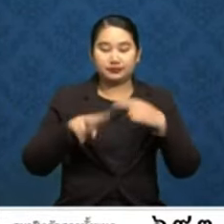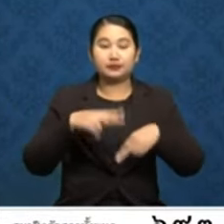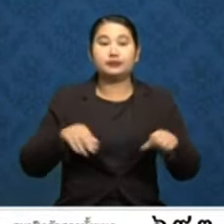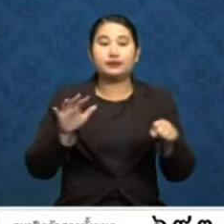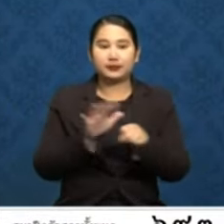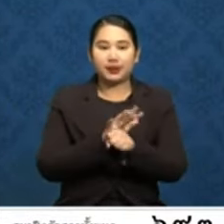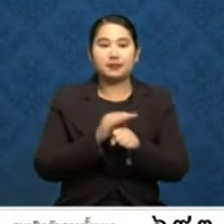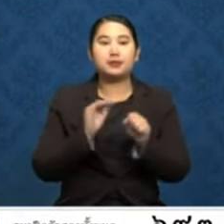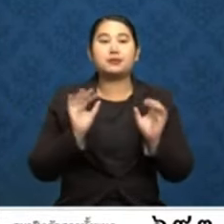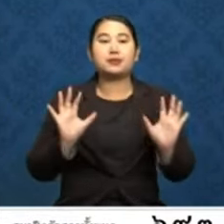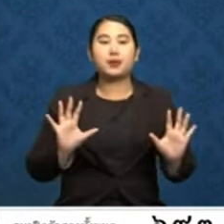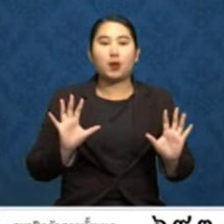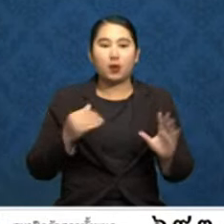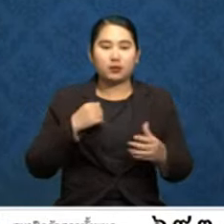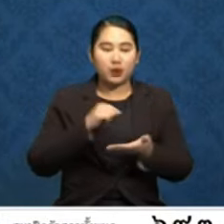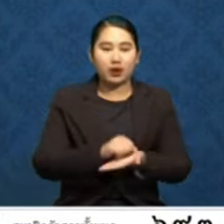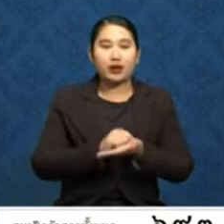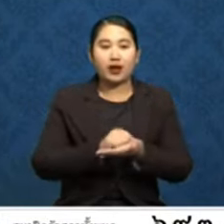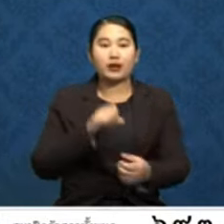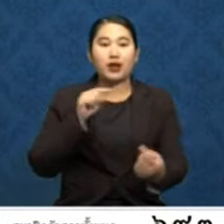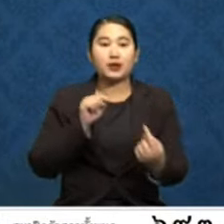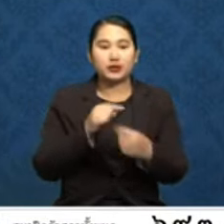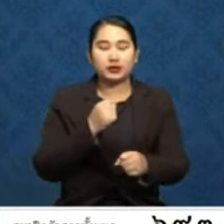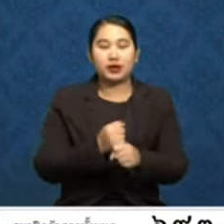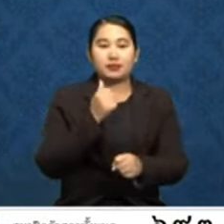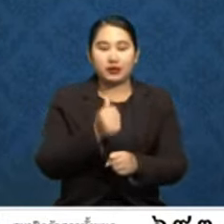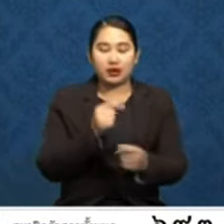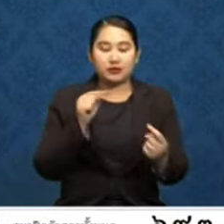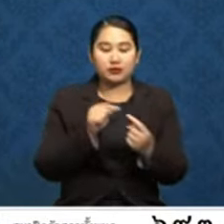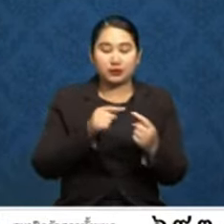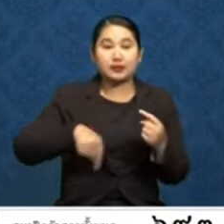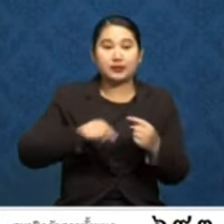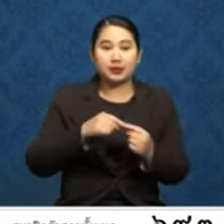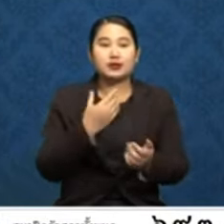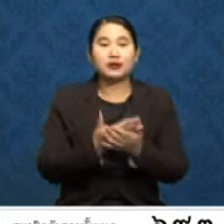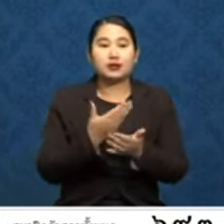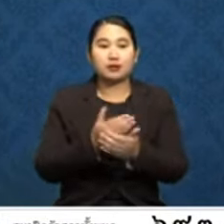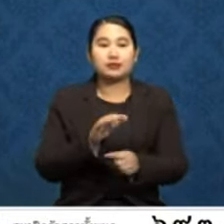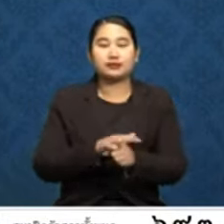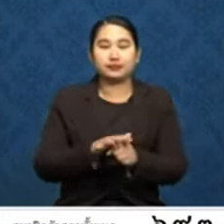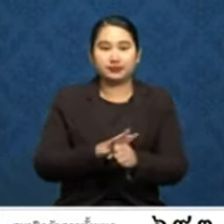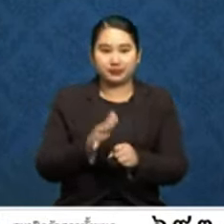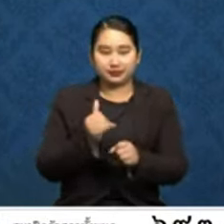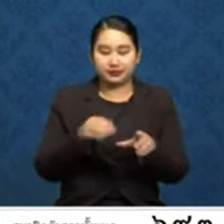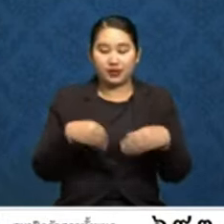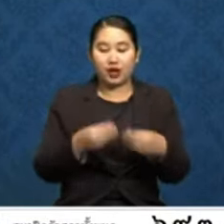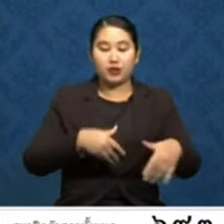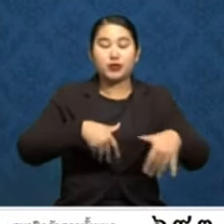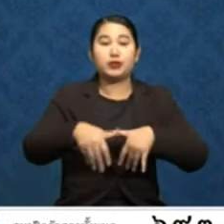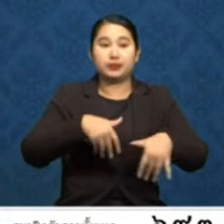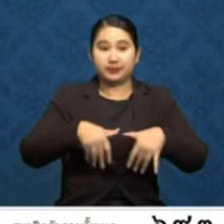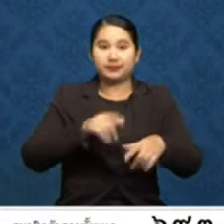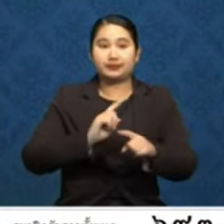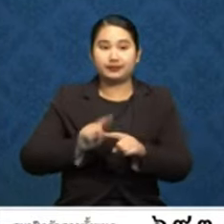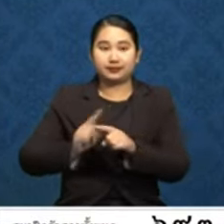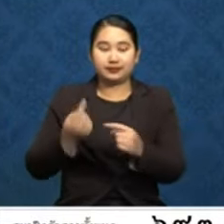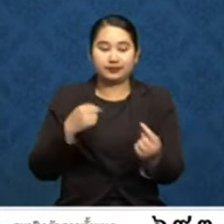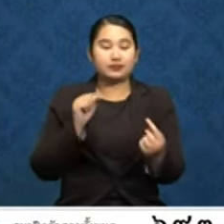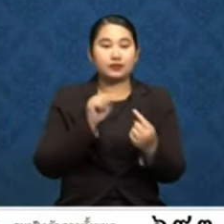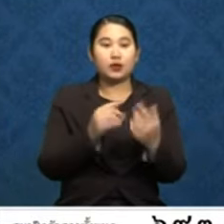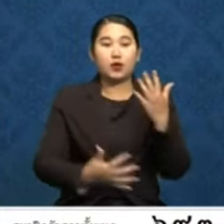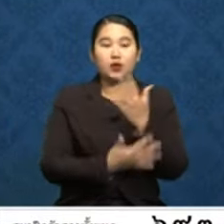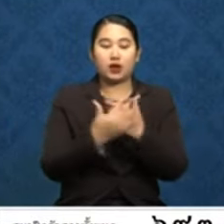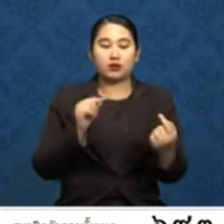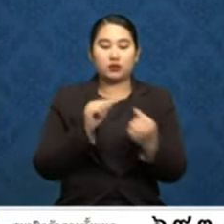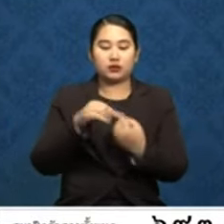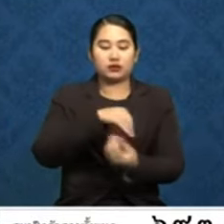พียงพอและเข้าถึงได้ทั้งในด้านพื้นที่และราคาเพื่อให้ประชาชนสามารถเข้าถึงโอกาสทางเศร